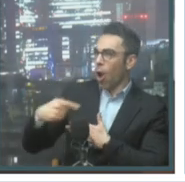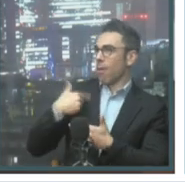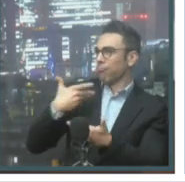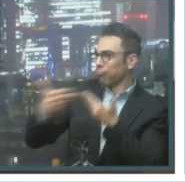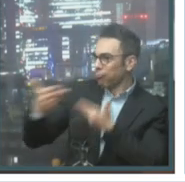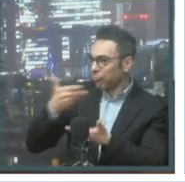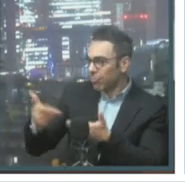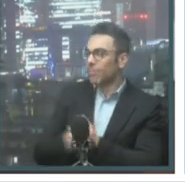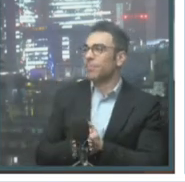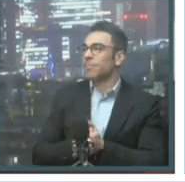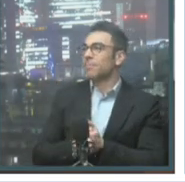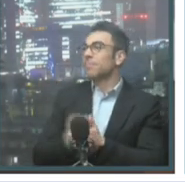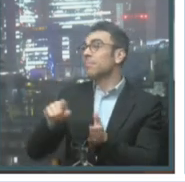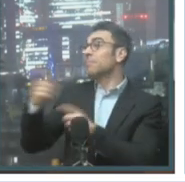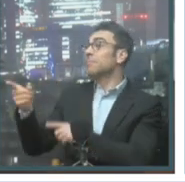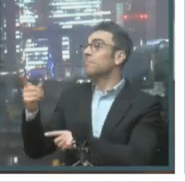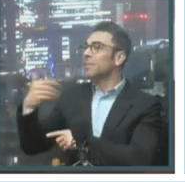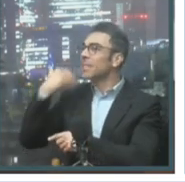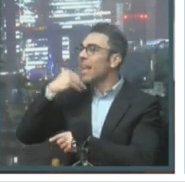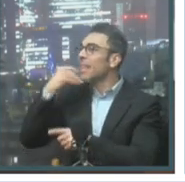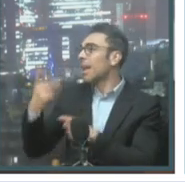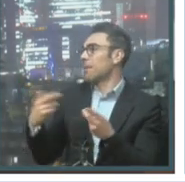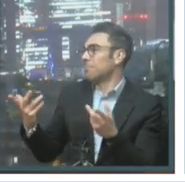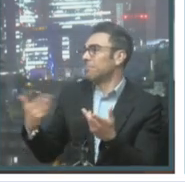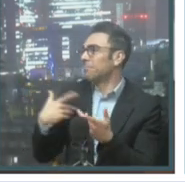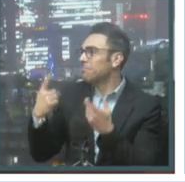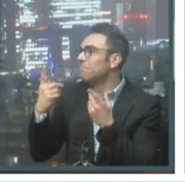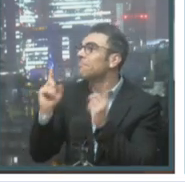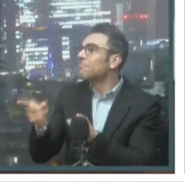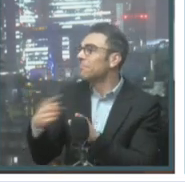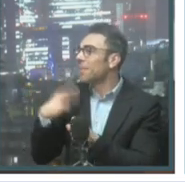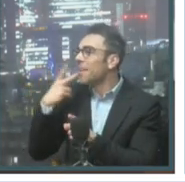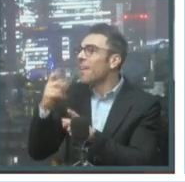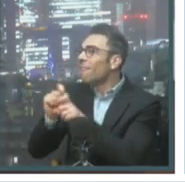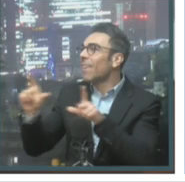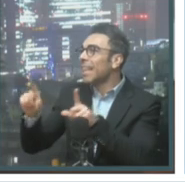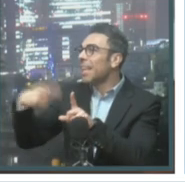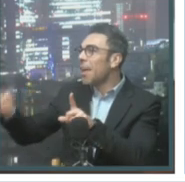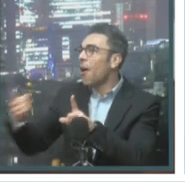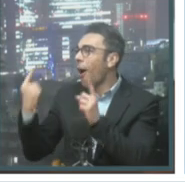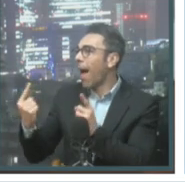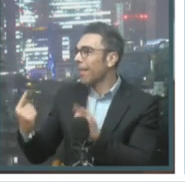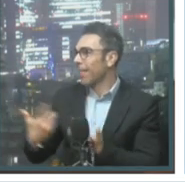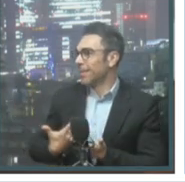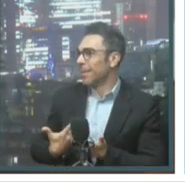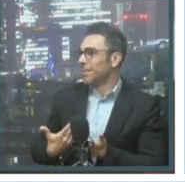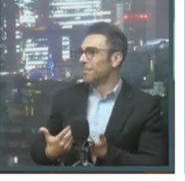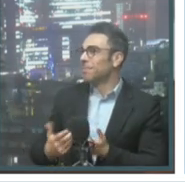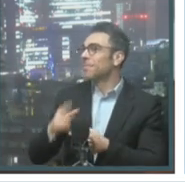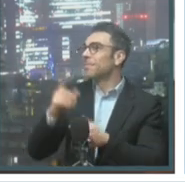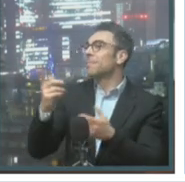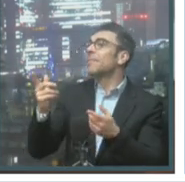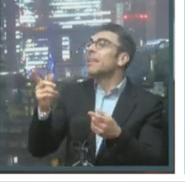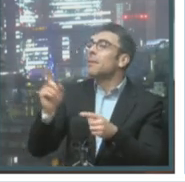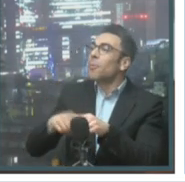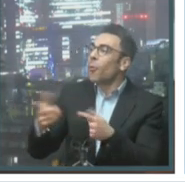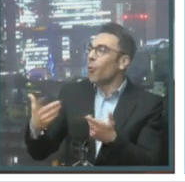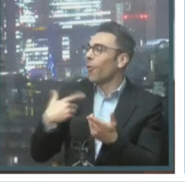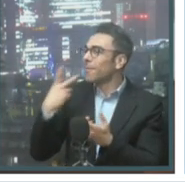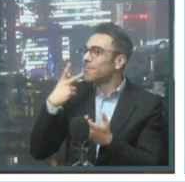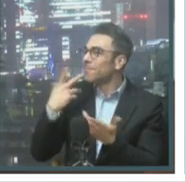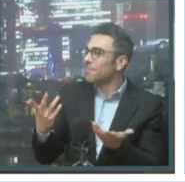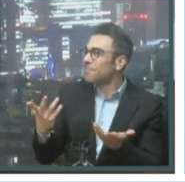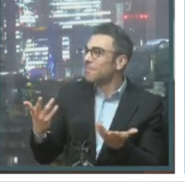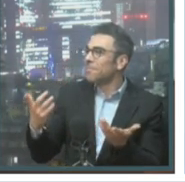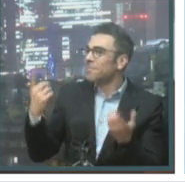musica daniele non vediamo l'ora di vedere prossimo video e di vedere a cosa magari appunto